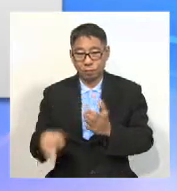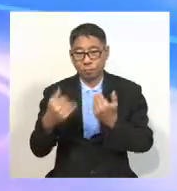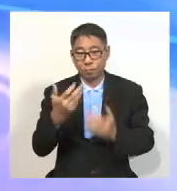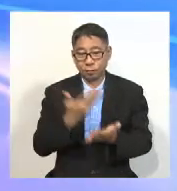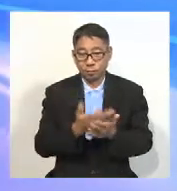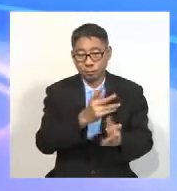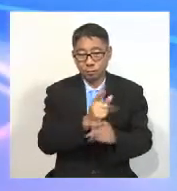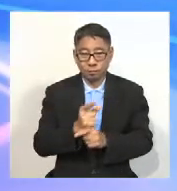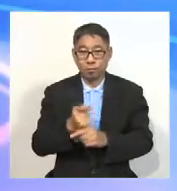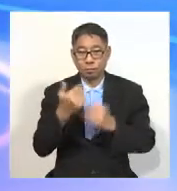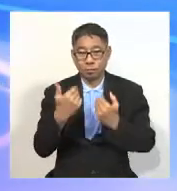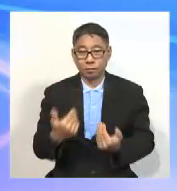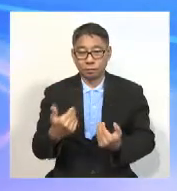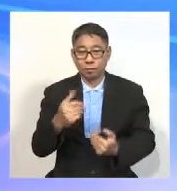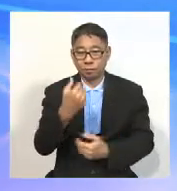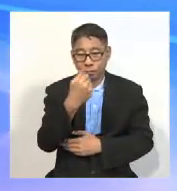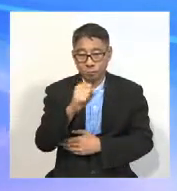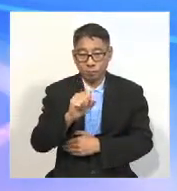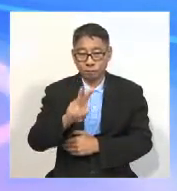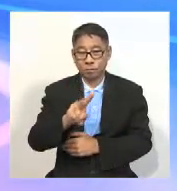งินกู้ยืมจากปัจจุบันร้อยละ